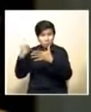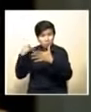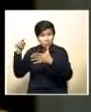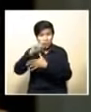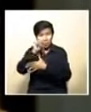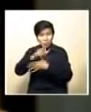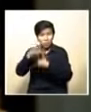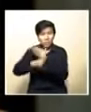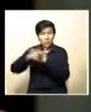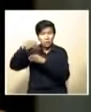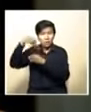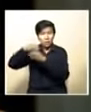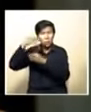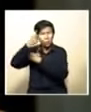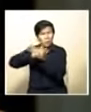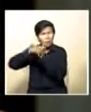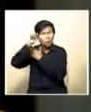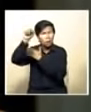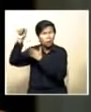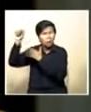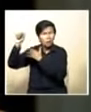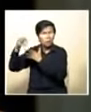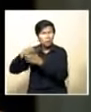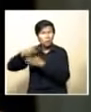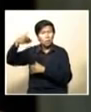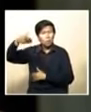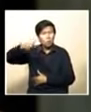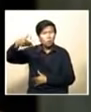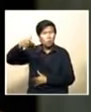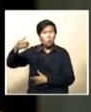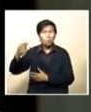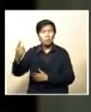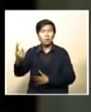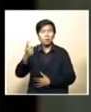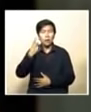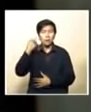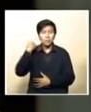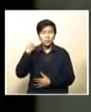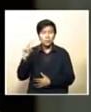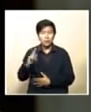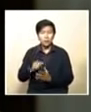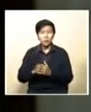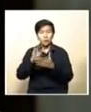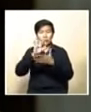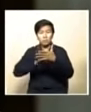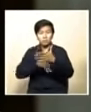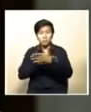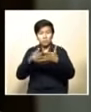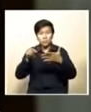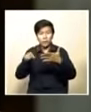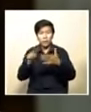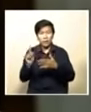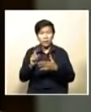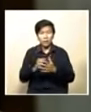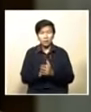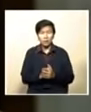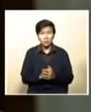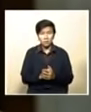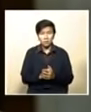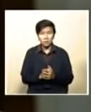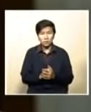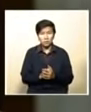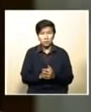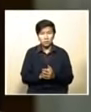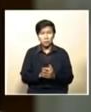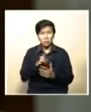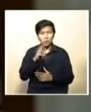าหรือผ่อนปรนหรือว่าปรับปรุงมาตรการเหล่านี้สำหรับคนไทยที่ต้องการเดินทางกลับประเทศไทยอย่างไรบ้างคะขอบคุณค่ะ ครับ